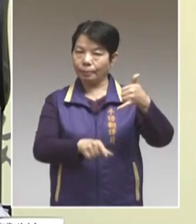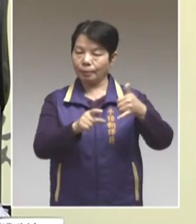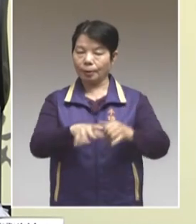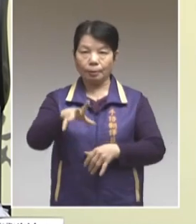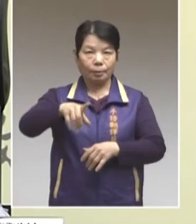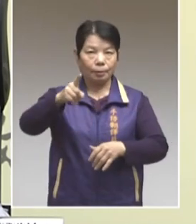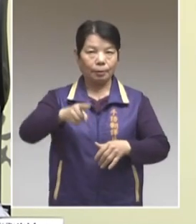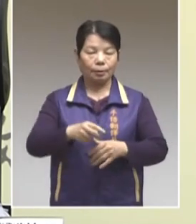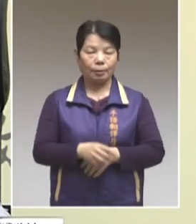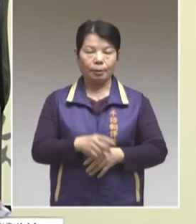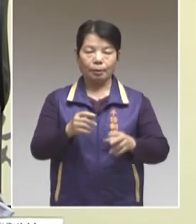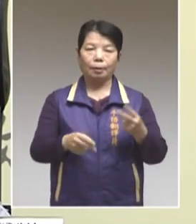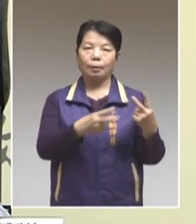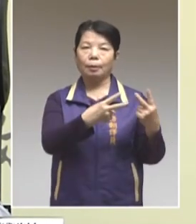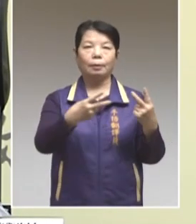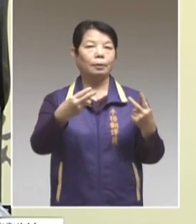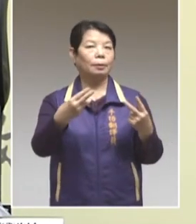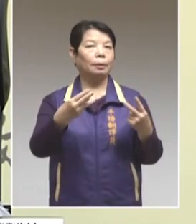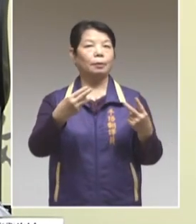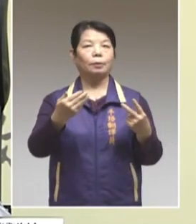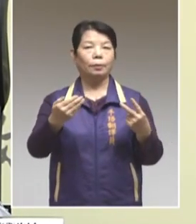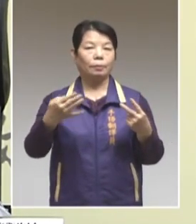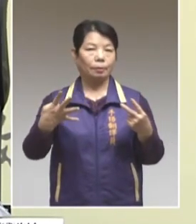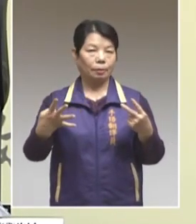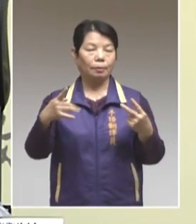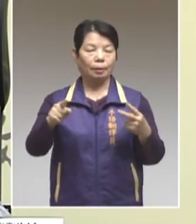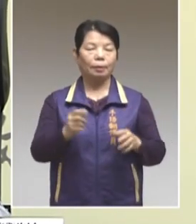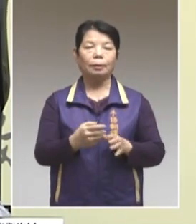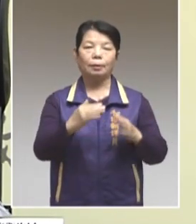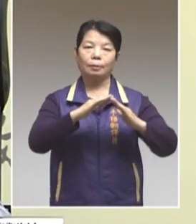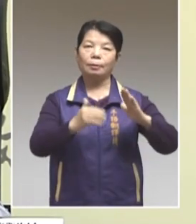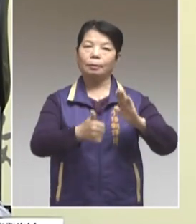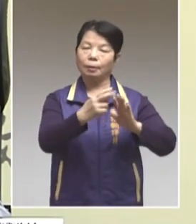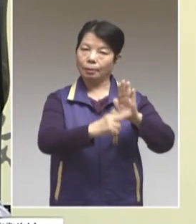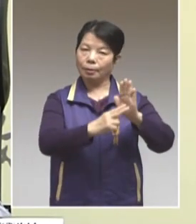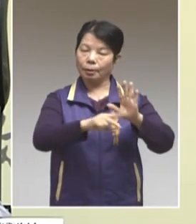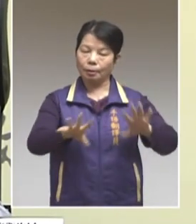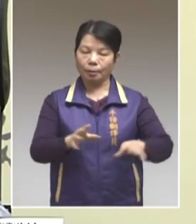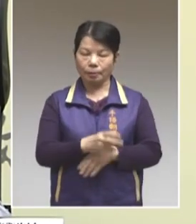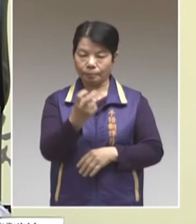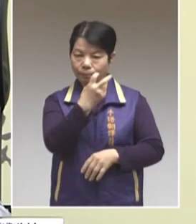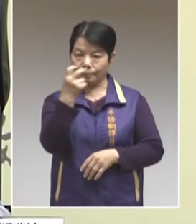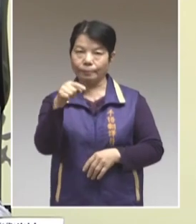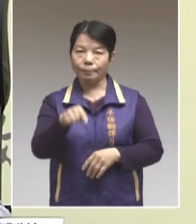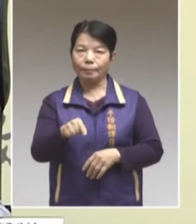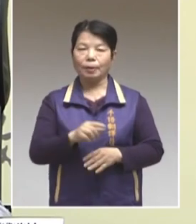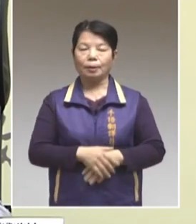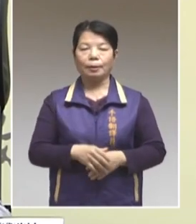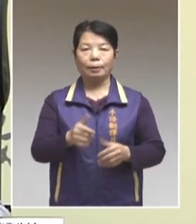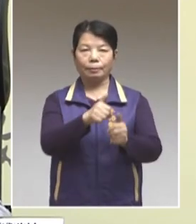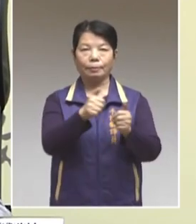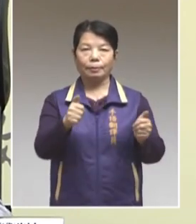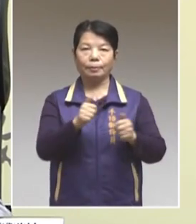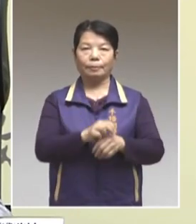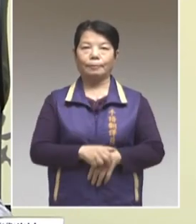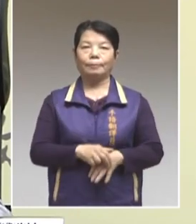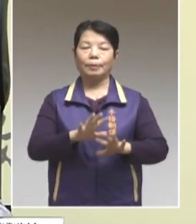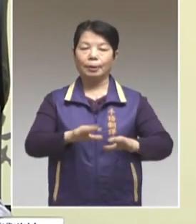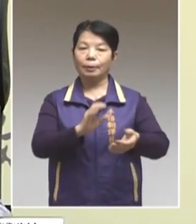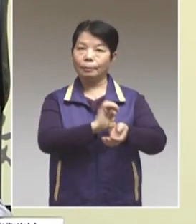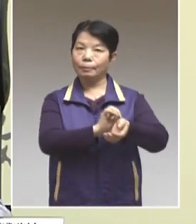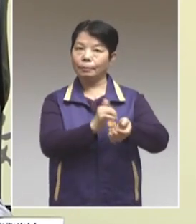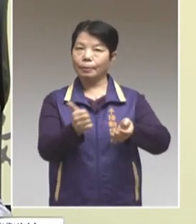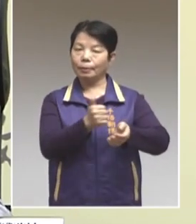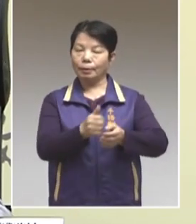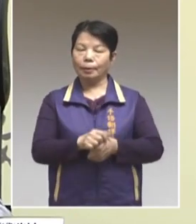发现的个案是22394，刚刚市长也有很清楚的描述他的发现过程。我们要非常感谢在临床医师